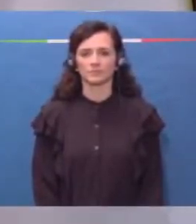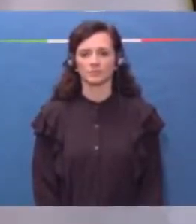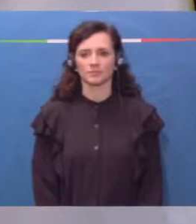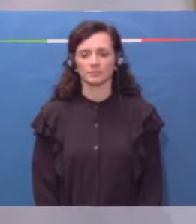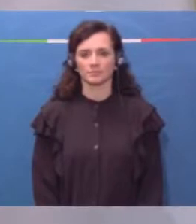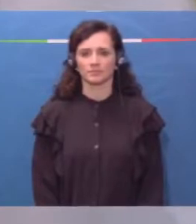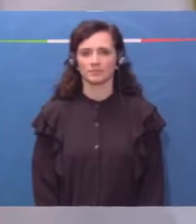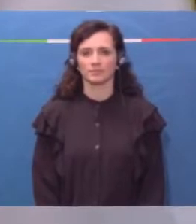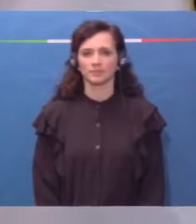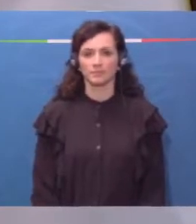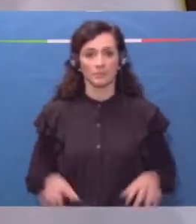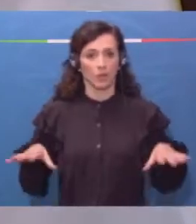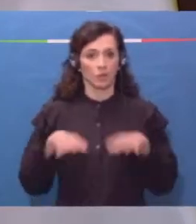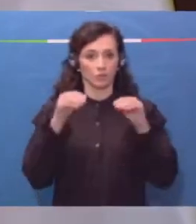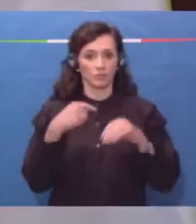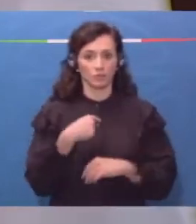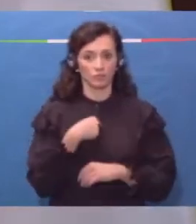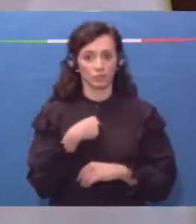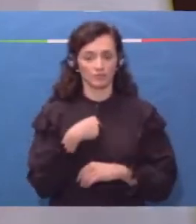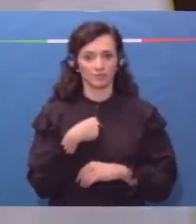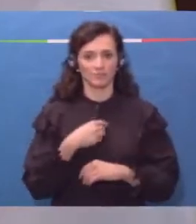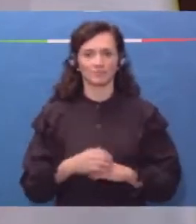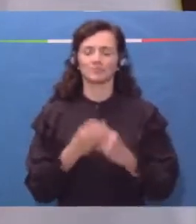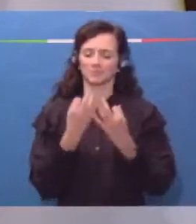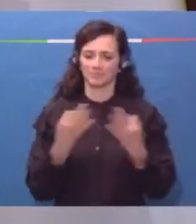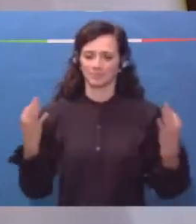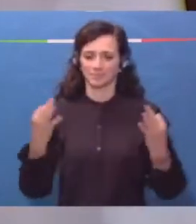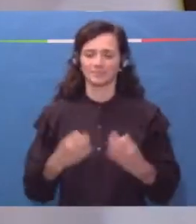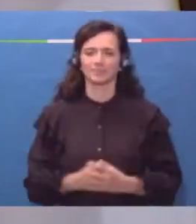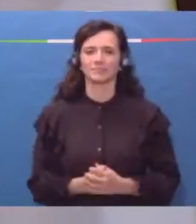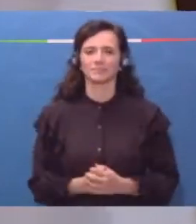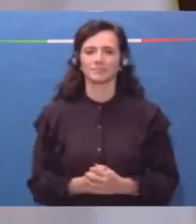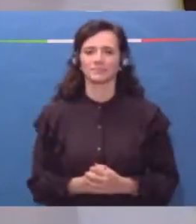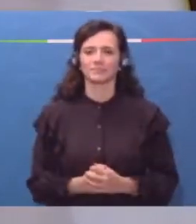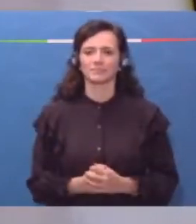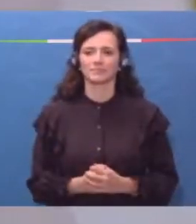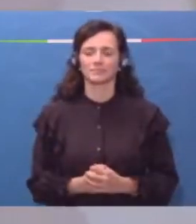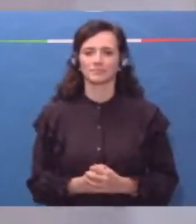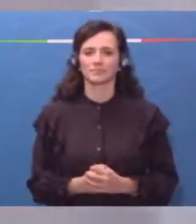Pastore, comincio io? Bene.